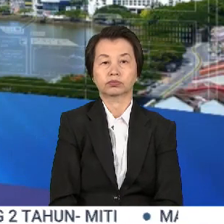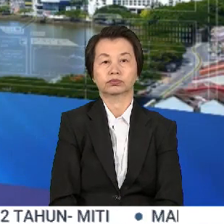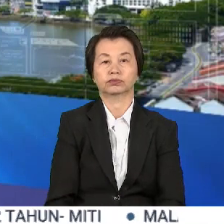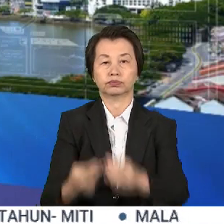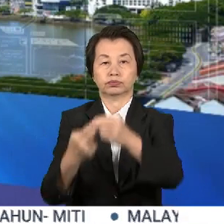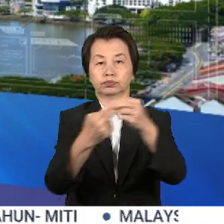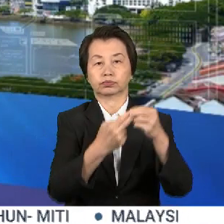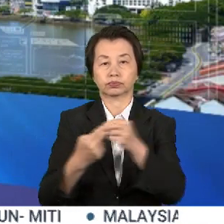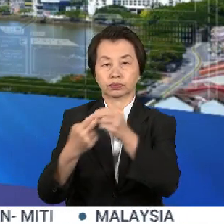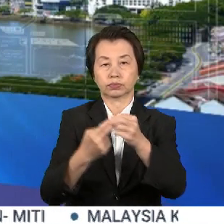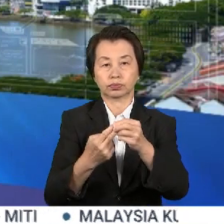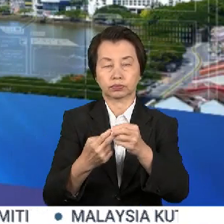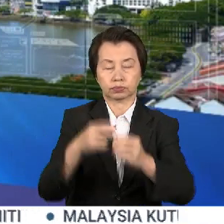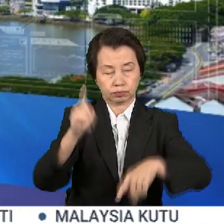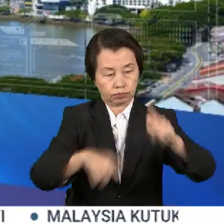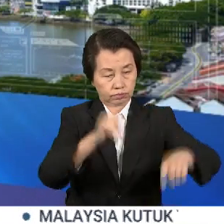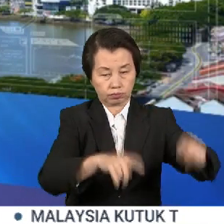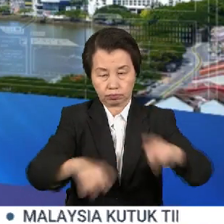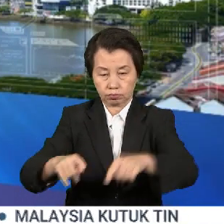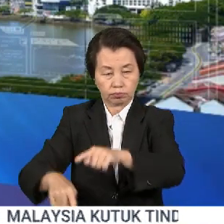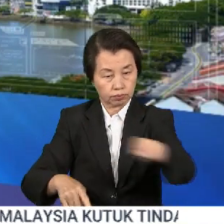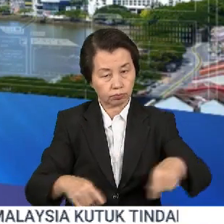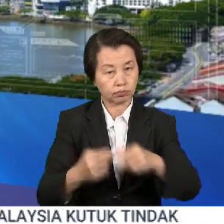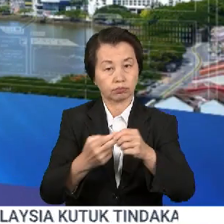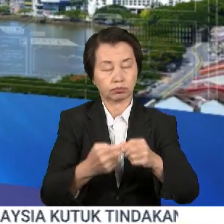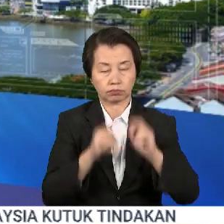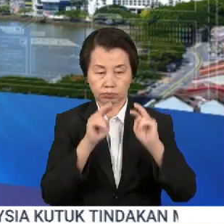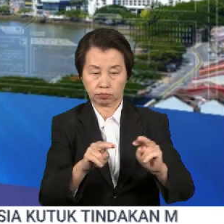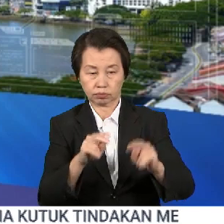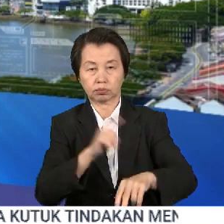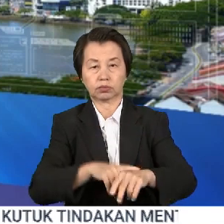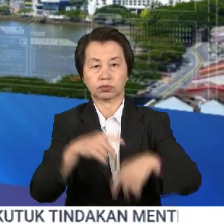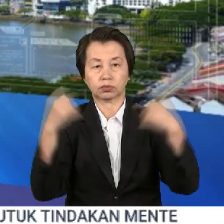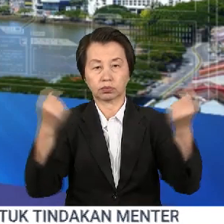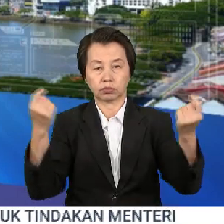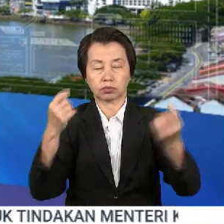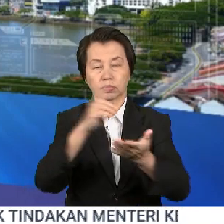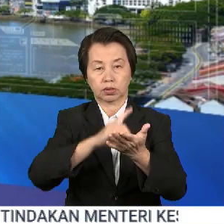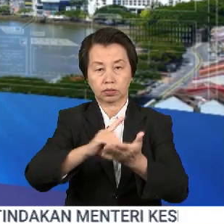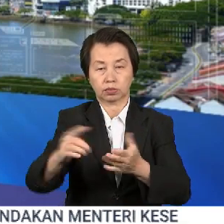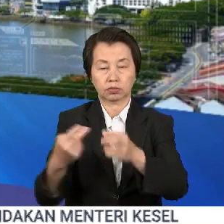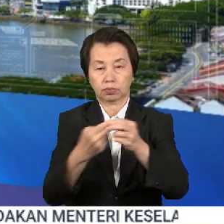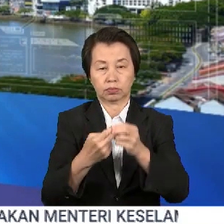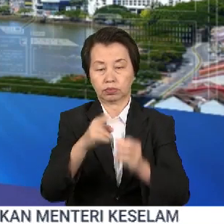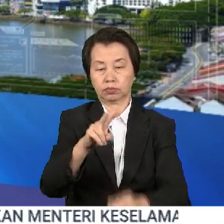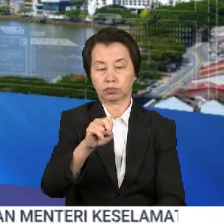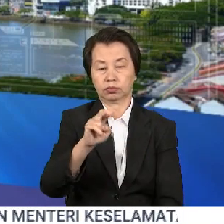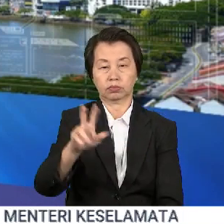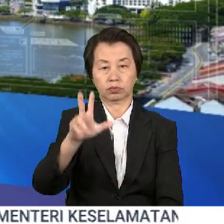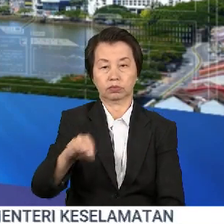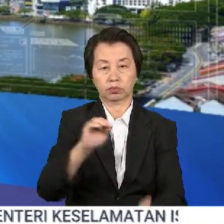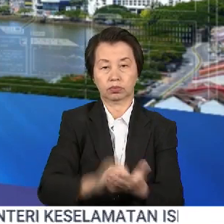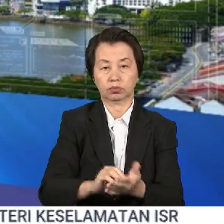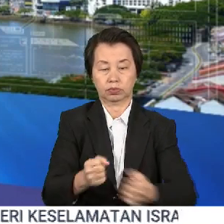Perpaduan dalam kepelbagaian, itulah yang dapat disaksikan semasa sambutan Minggu Perpaduan Kebangsaan 2023